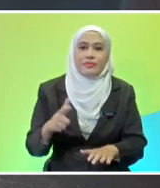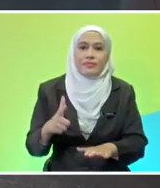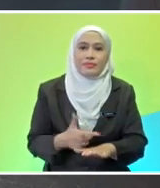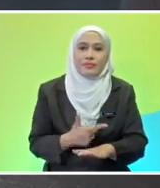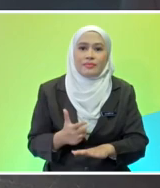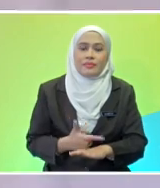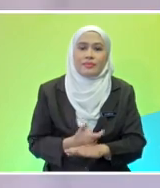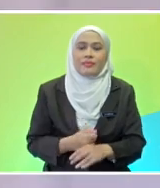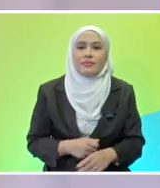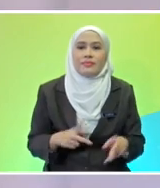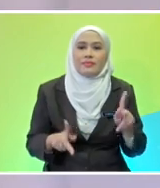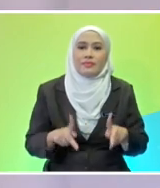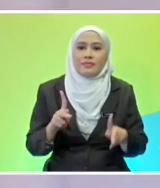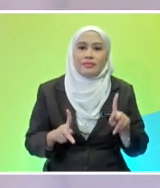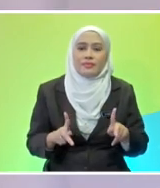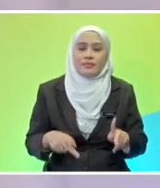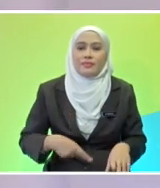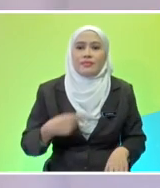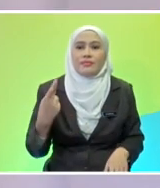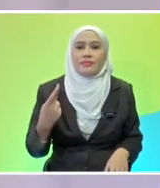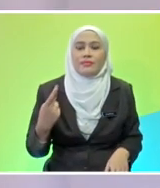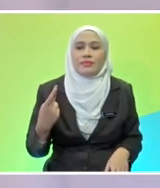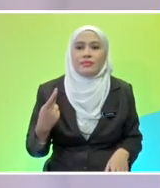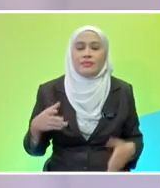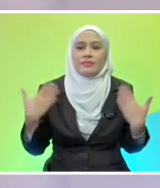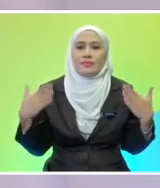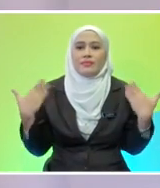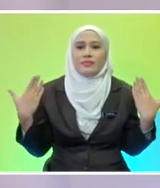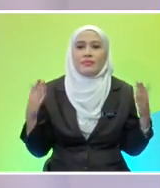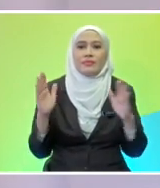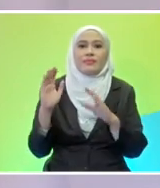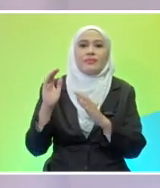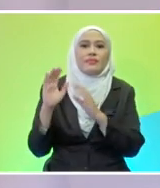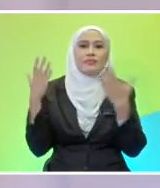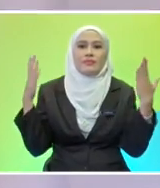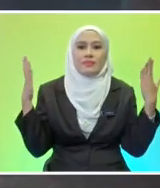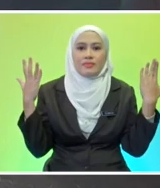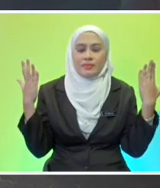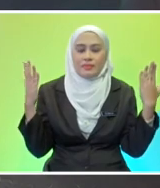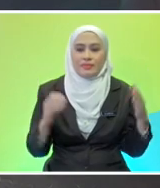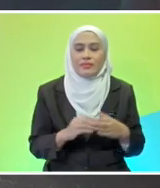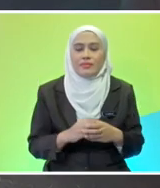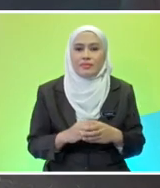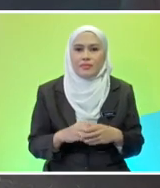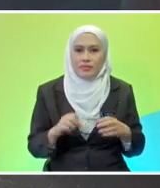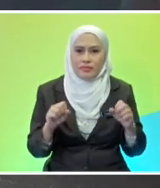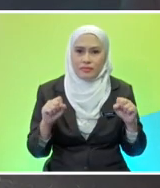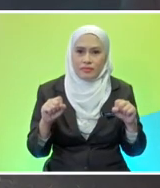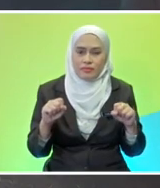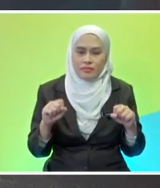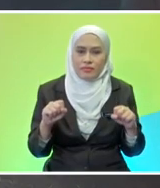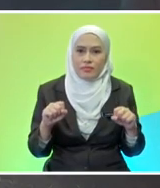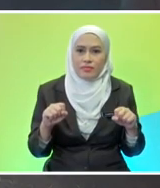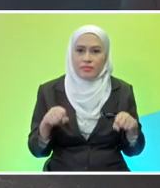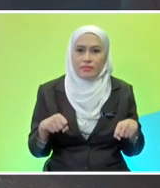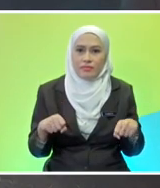disebut Akmal? Kalau rasa gembira, tepuk tangan. Tapi boleh tak kalau cikgu nak tepuk tangan, cikgu tak nak tepuk